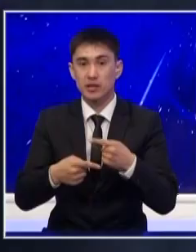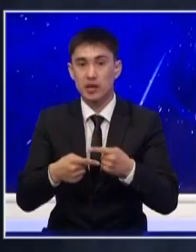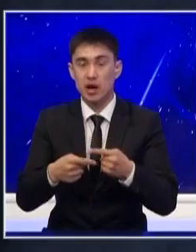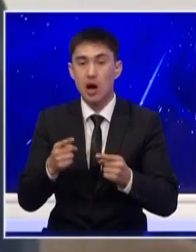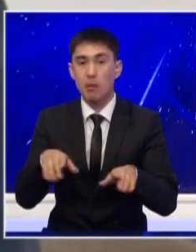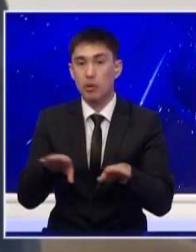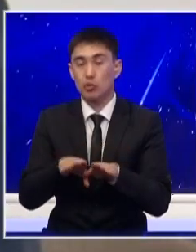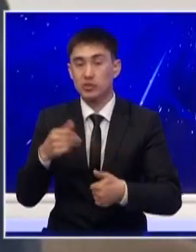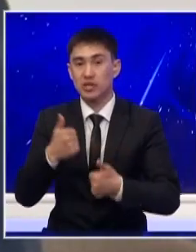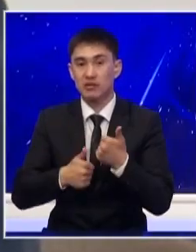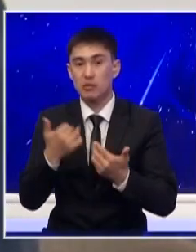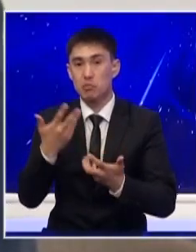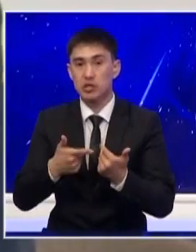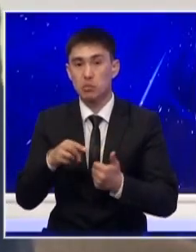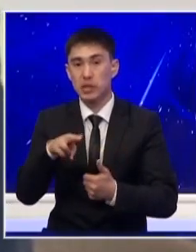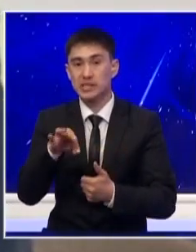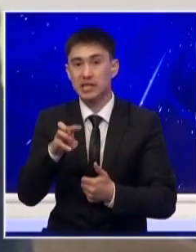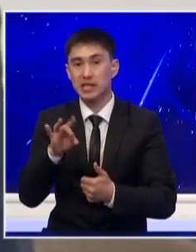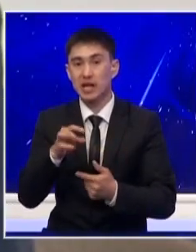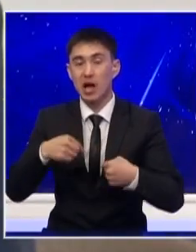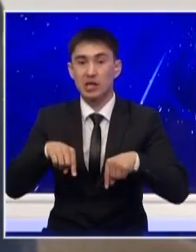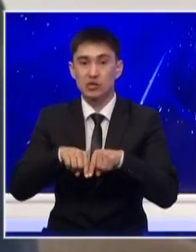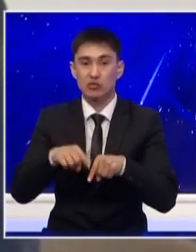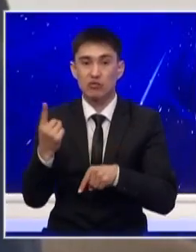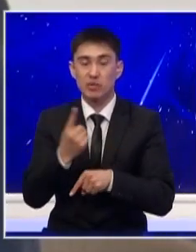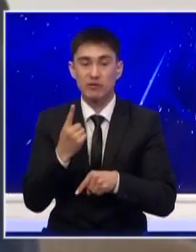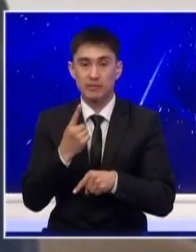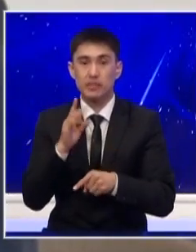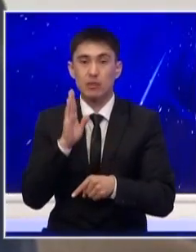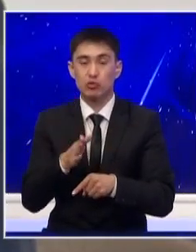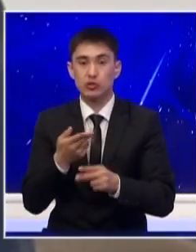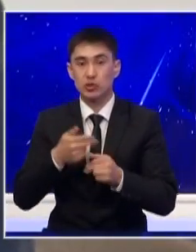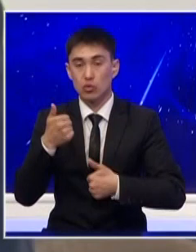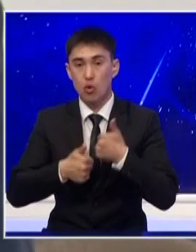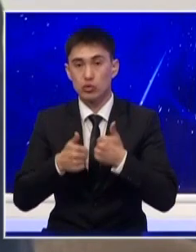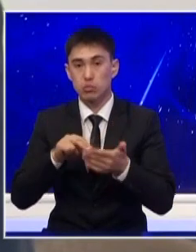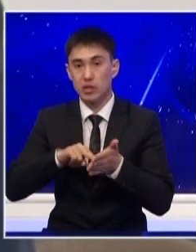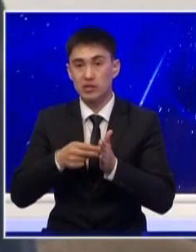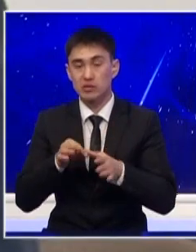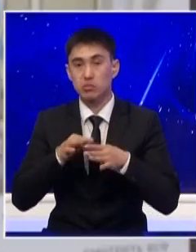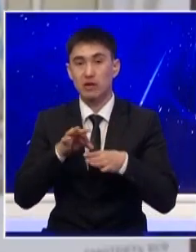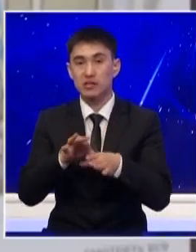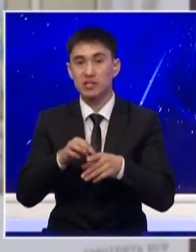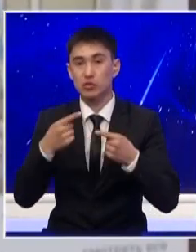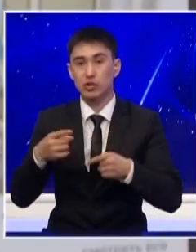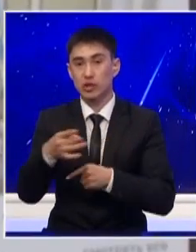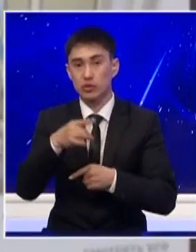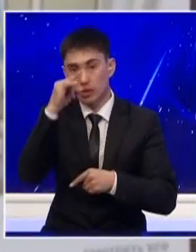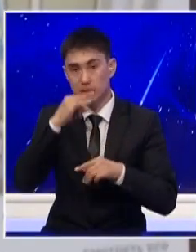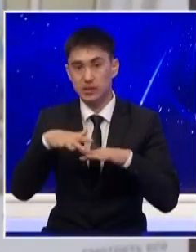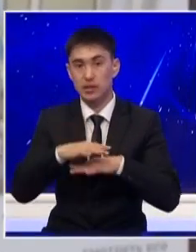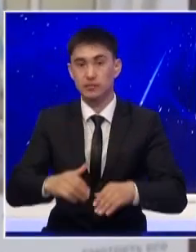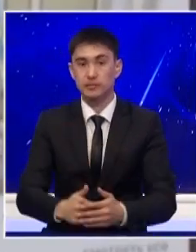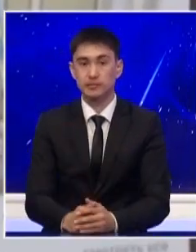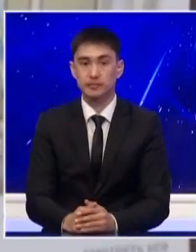а подобное соревнование между пресс-секретарями организовано впервые. В будущем этот конкурс планируется провести и в других регионах Казахстана.